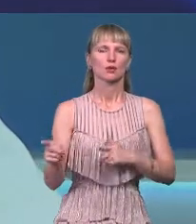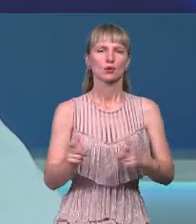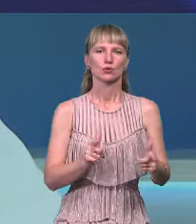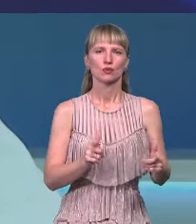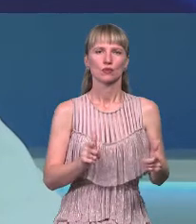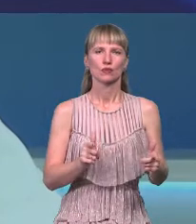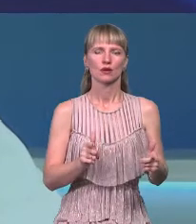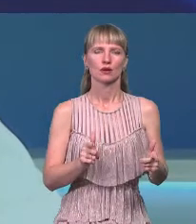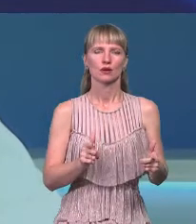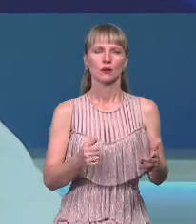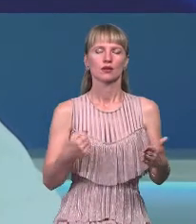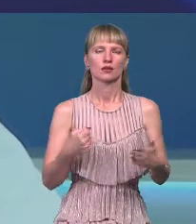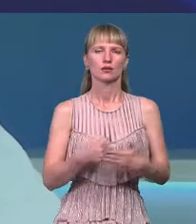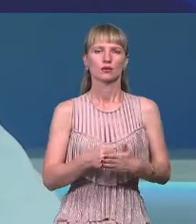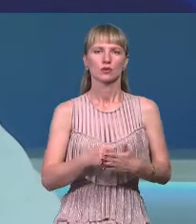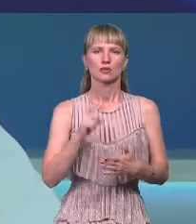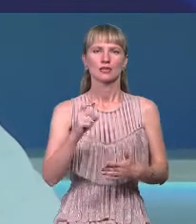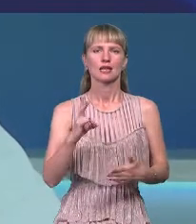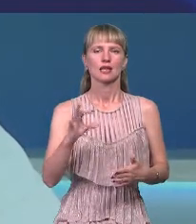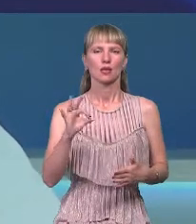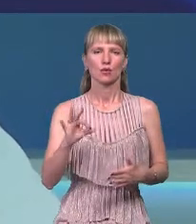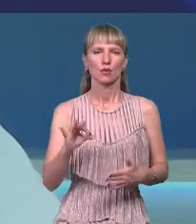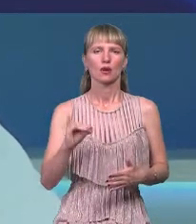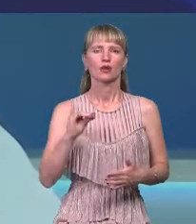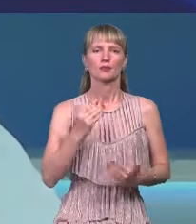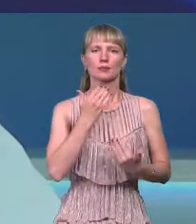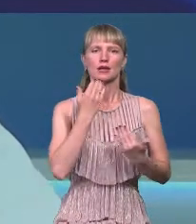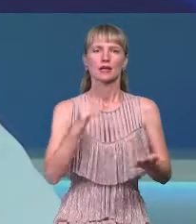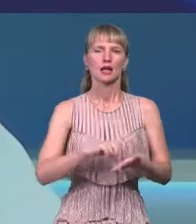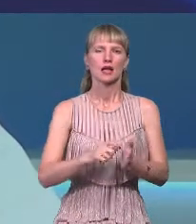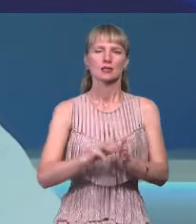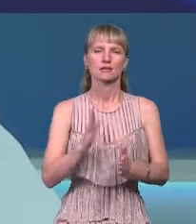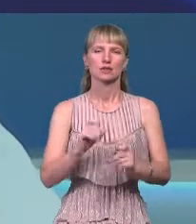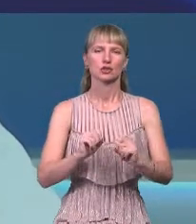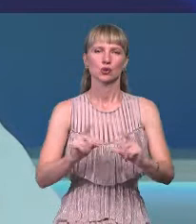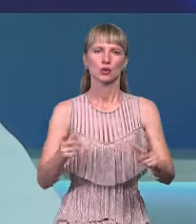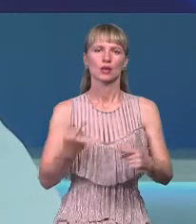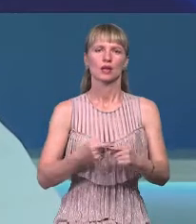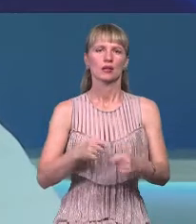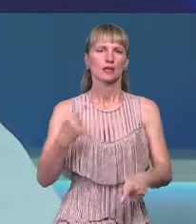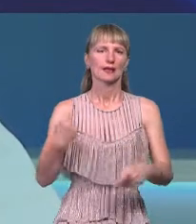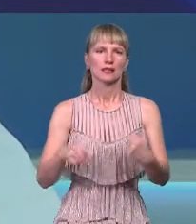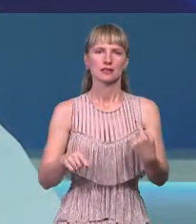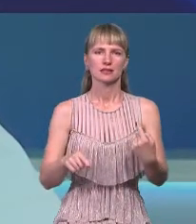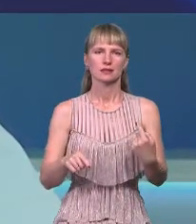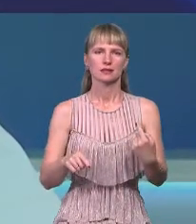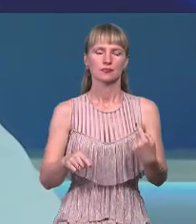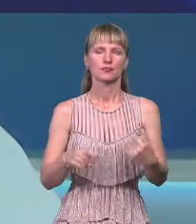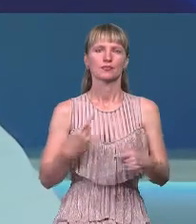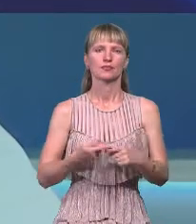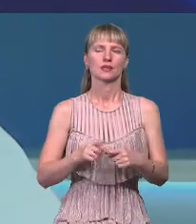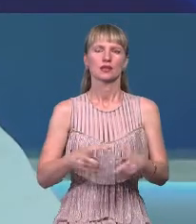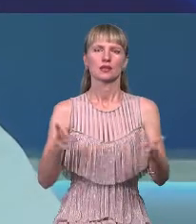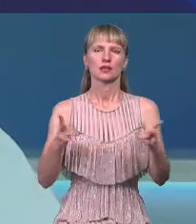підготовка до ЗНО і останні класи в школі – це дещо різні речі. Тобто це